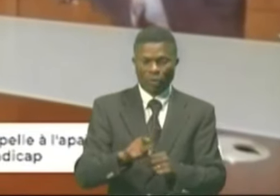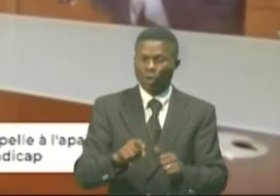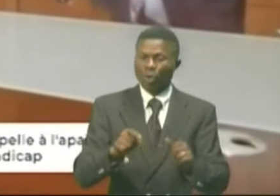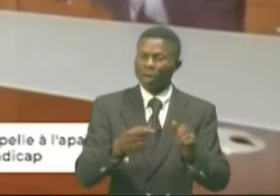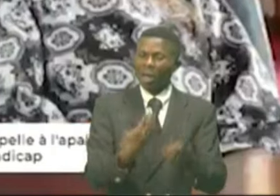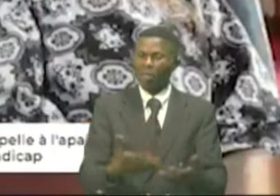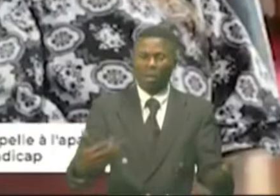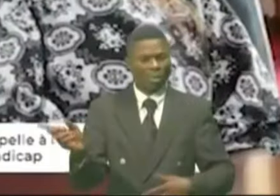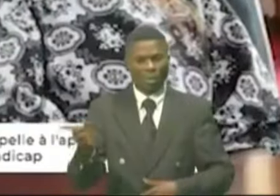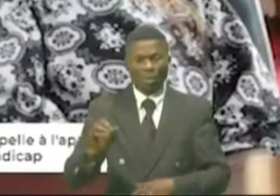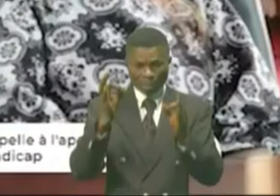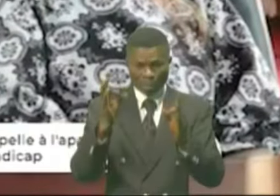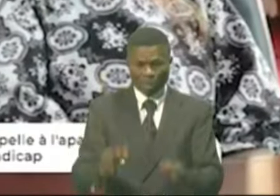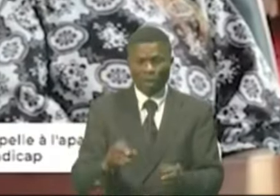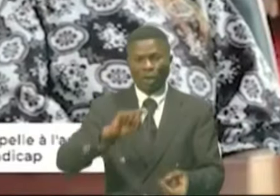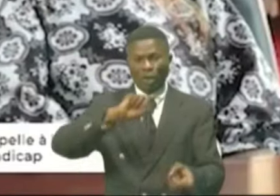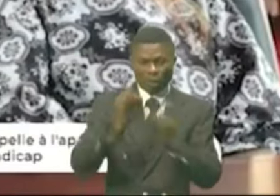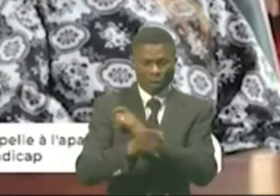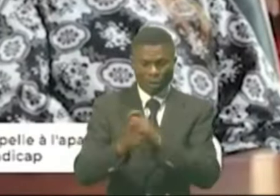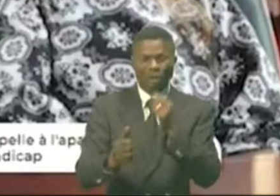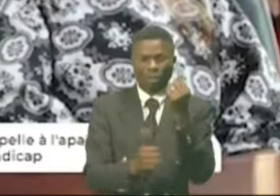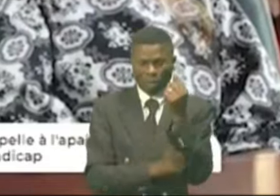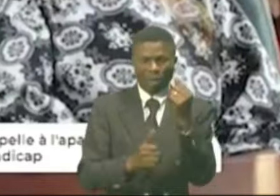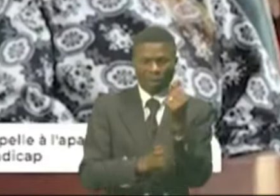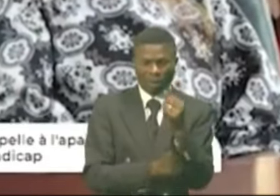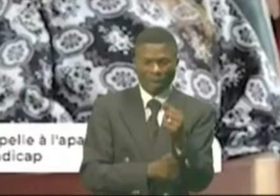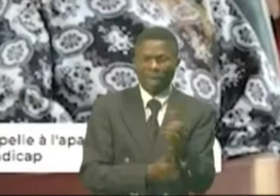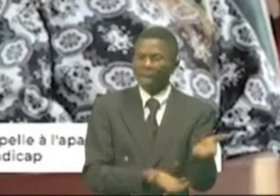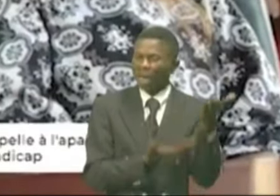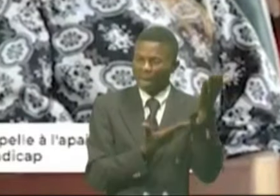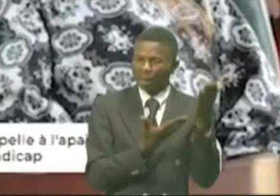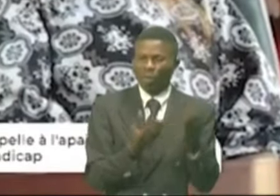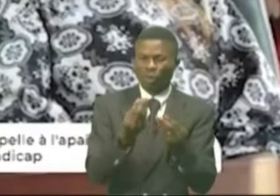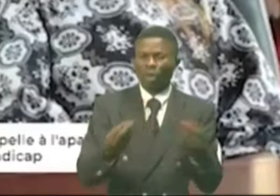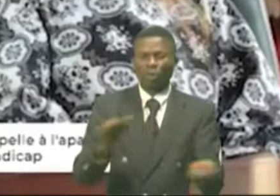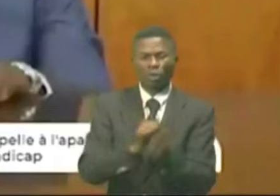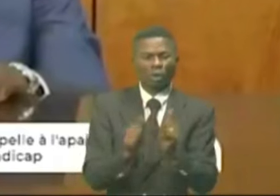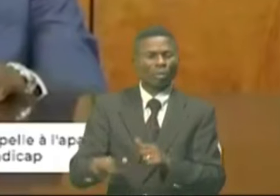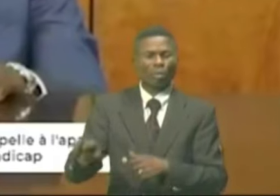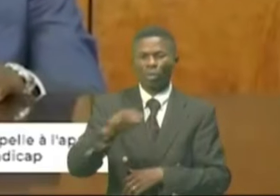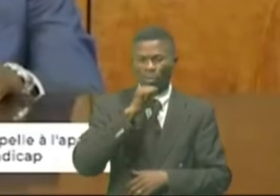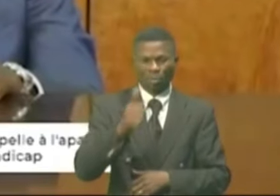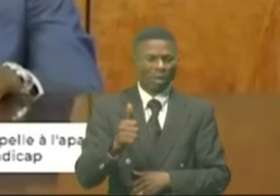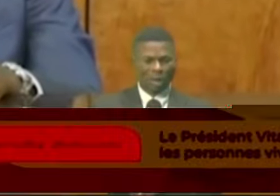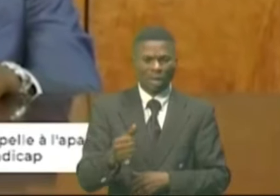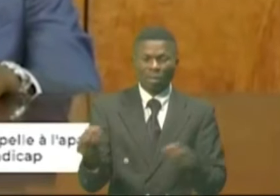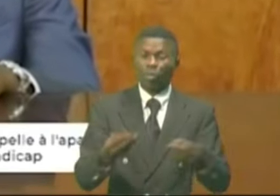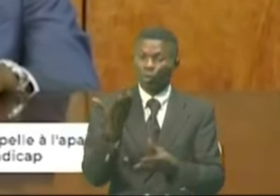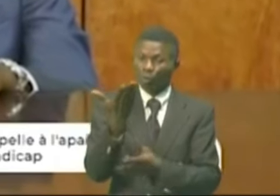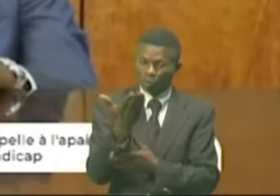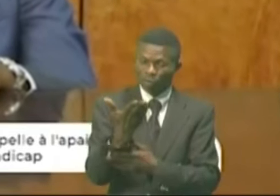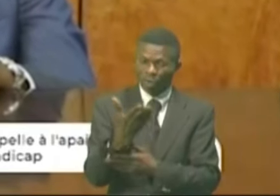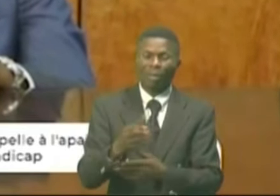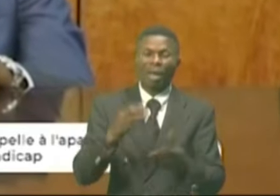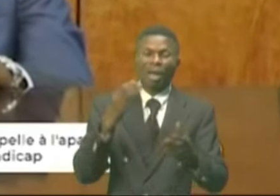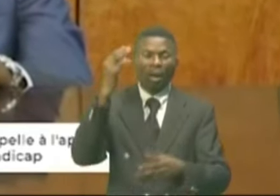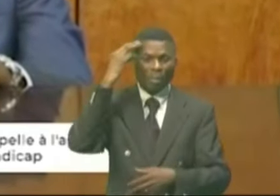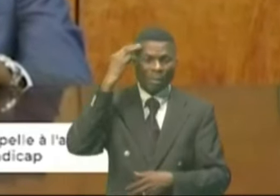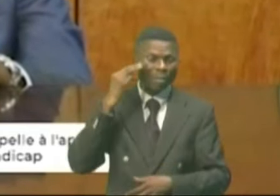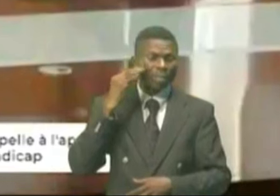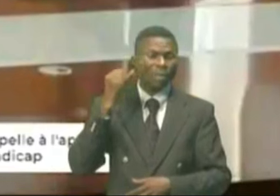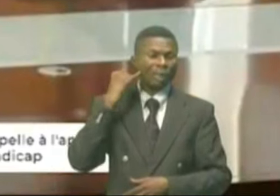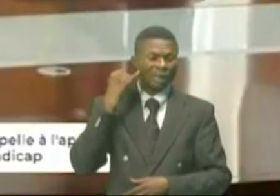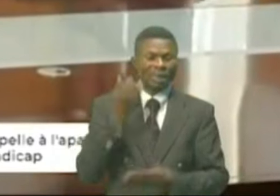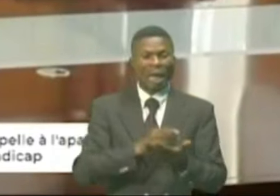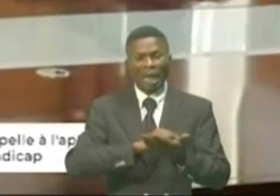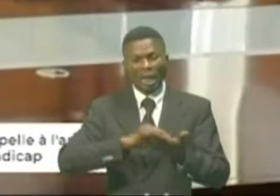une personne, car le changement des individus ne signifie pas la fin immédiate de problèmes. Il a précisé qu'il y a nécessité de